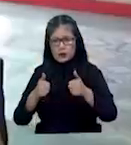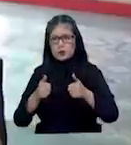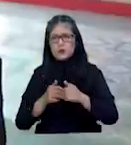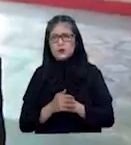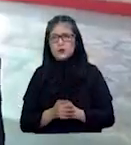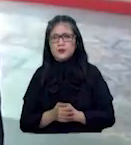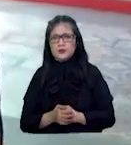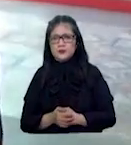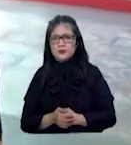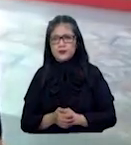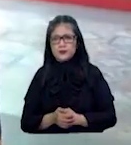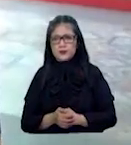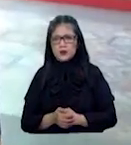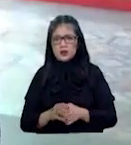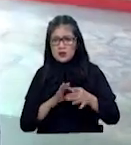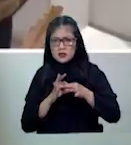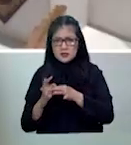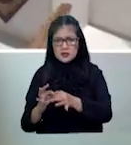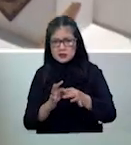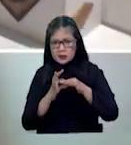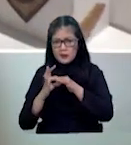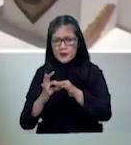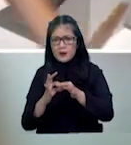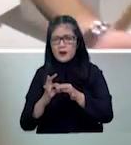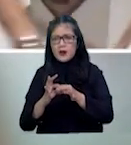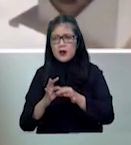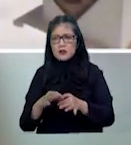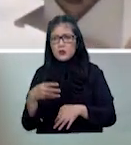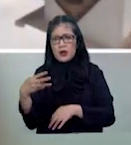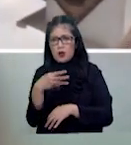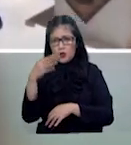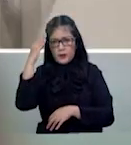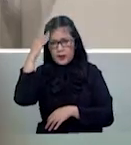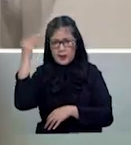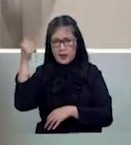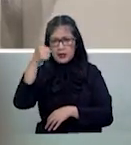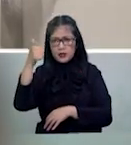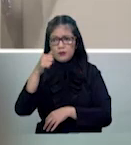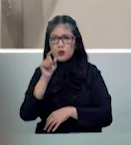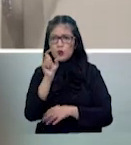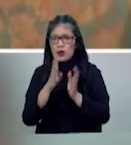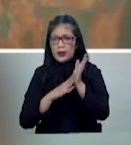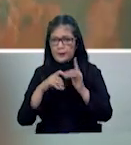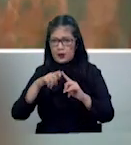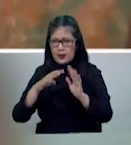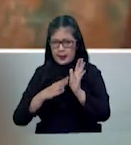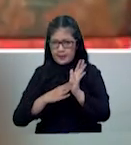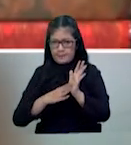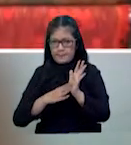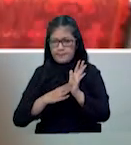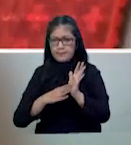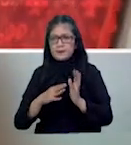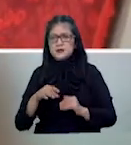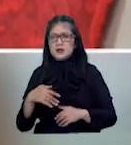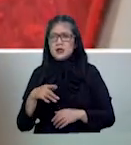bekerja sama ya otot dalam hal ekonomi kreatif UMKM gitu kan jadi ya buat ibunya